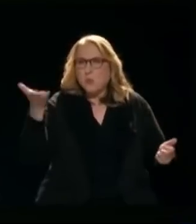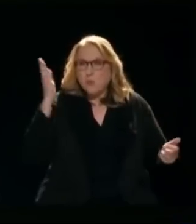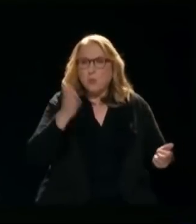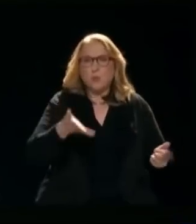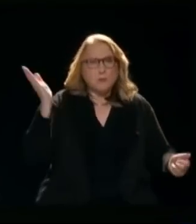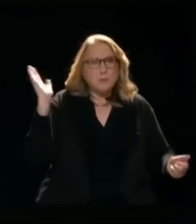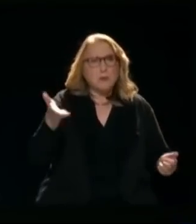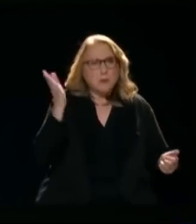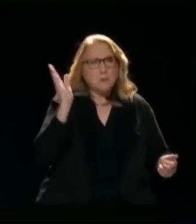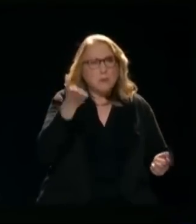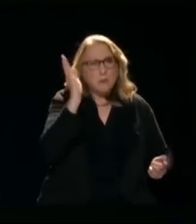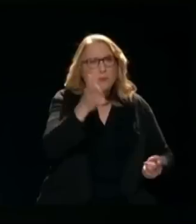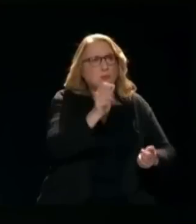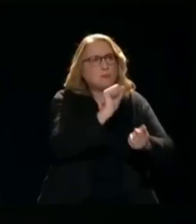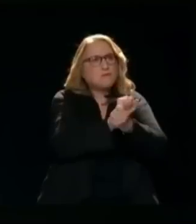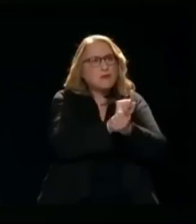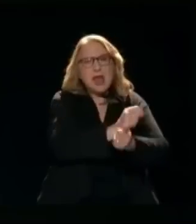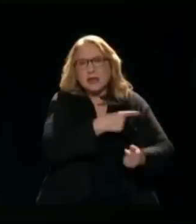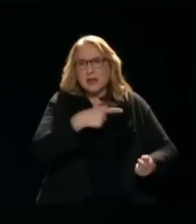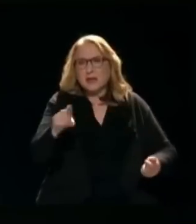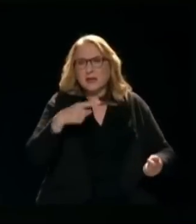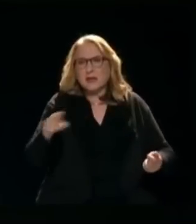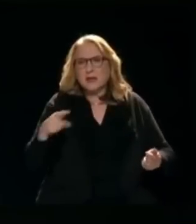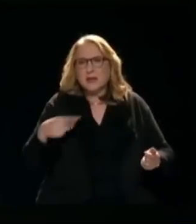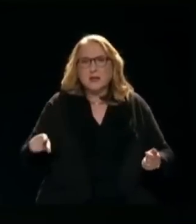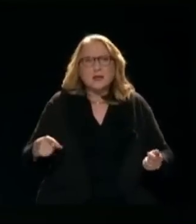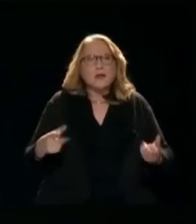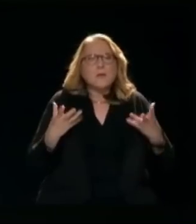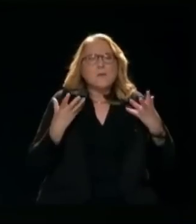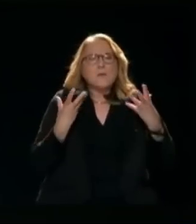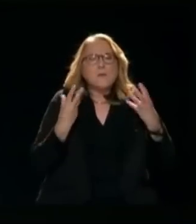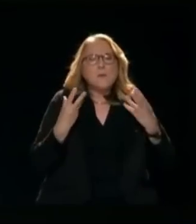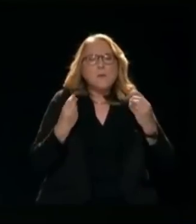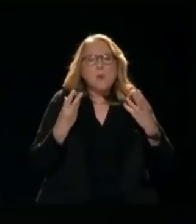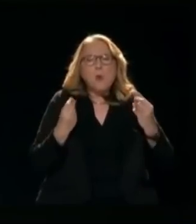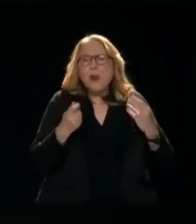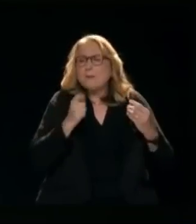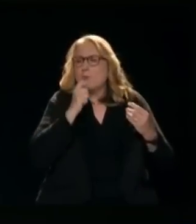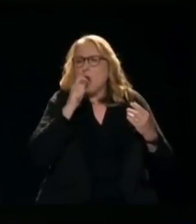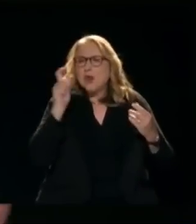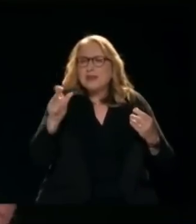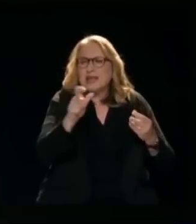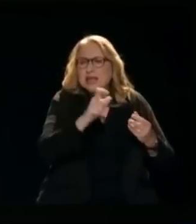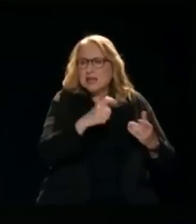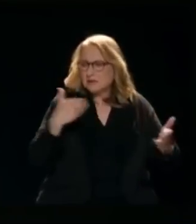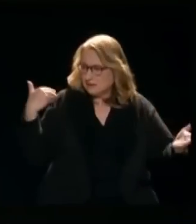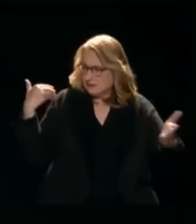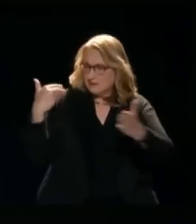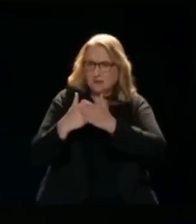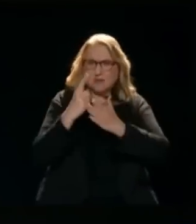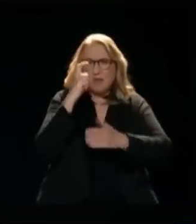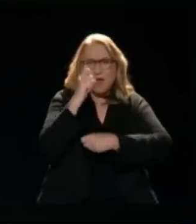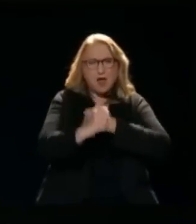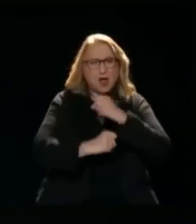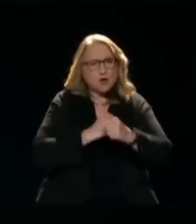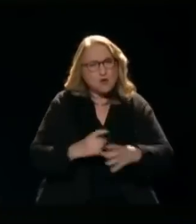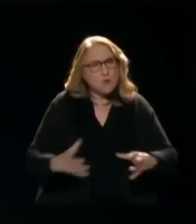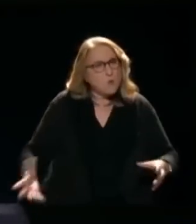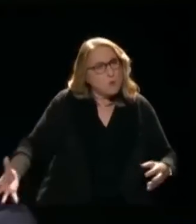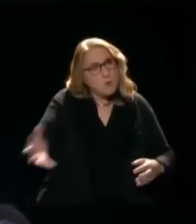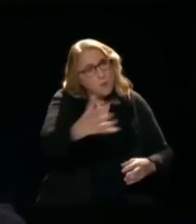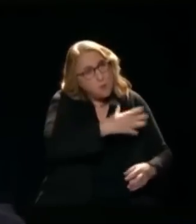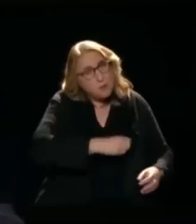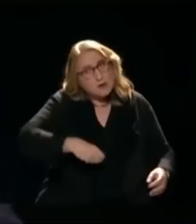φυλακισμένο το μισό, ολόκληρο το πολιτικό προσωπικό της χώρας της τελευταίας δεκαετίας, αυτό θα οδηγούσε σε